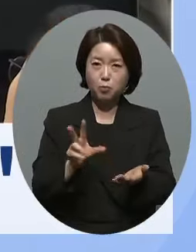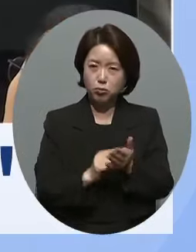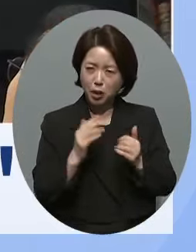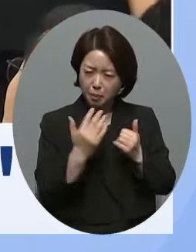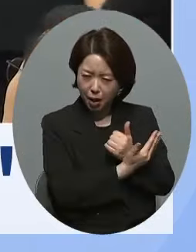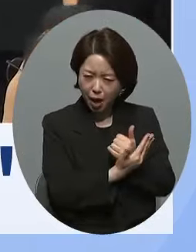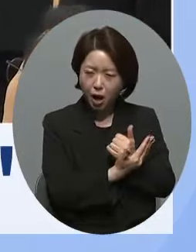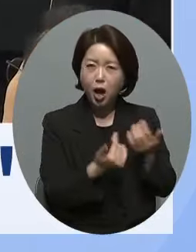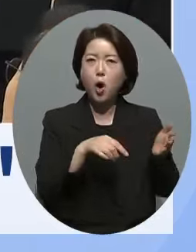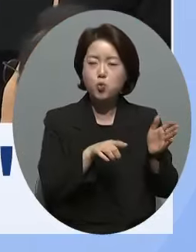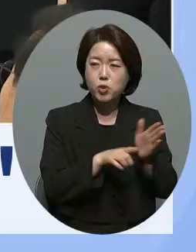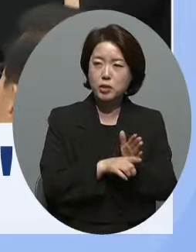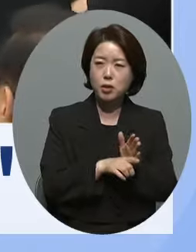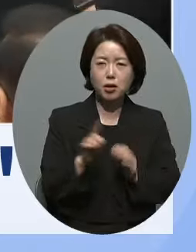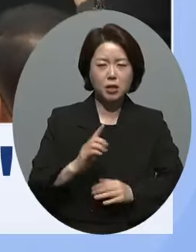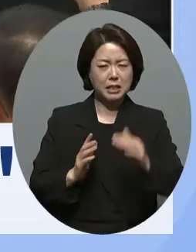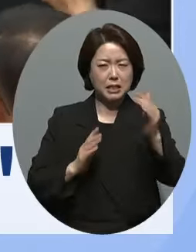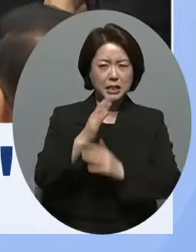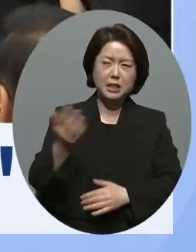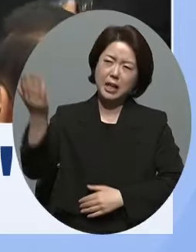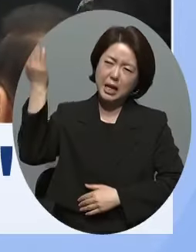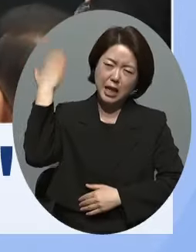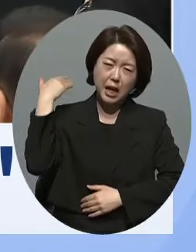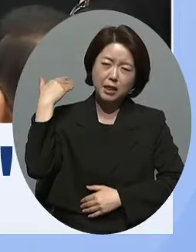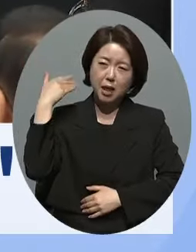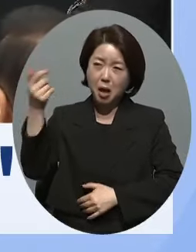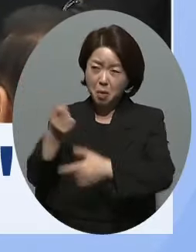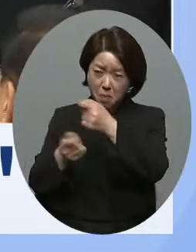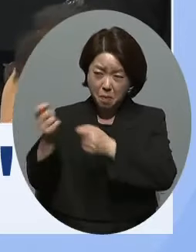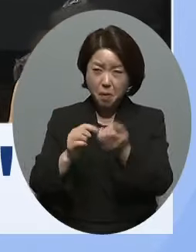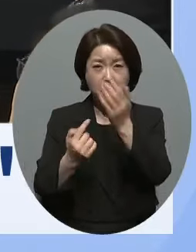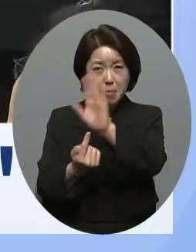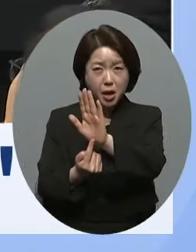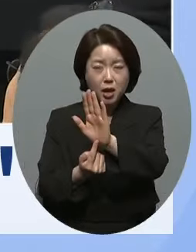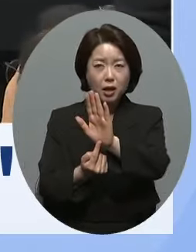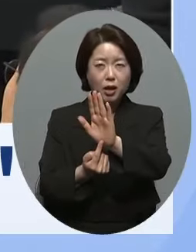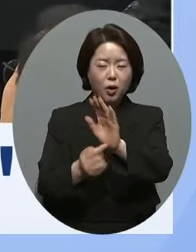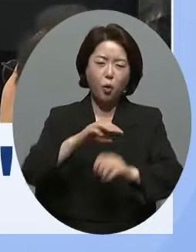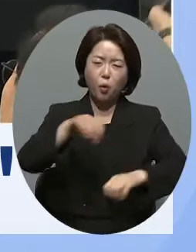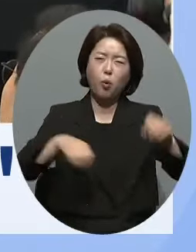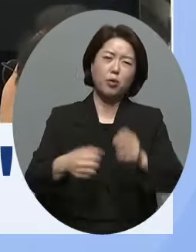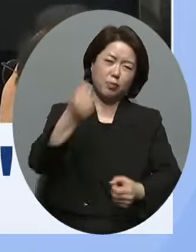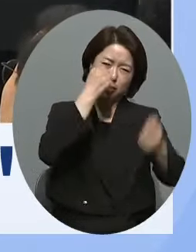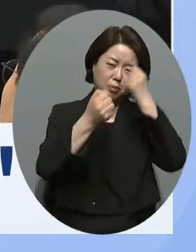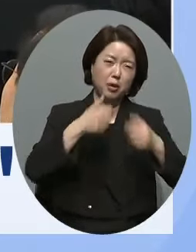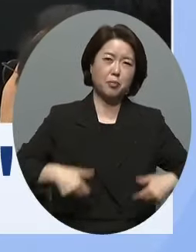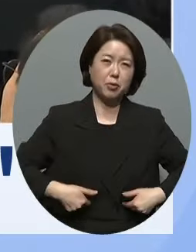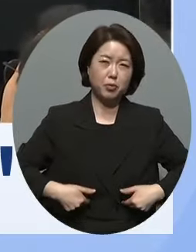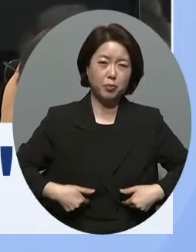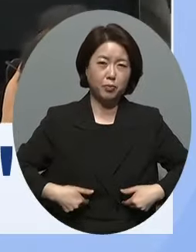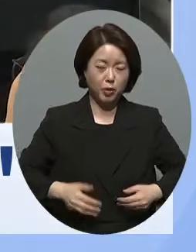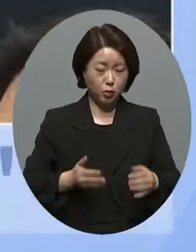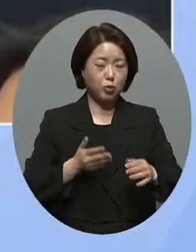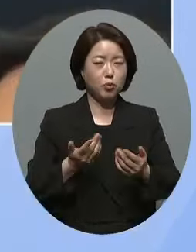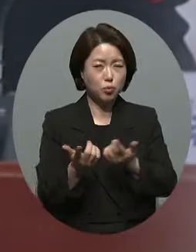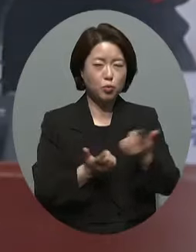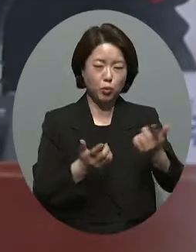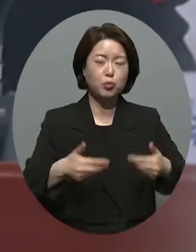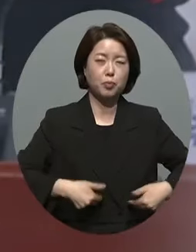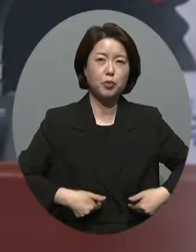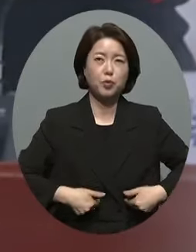과도하게지 지난 일까지 사실관계가 아닌 것도 끌어들이는 거 역풍을 부를 수 있습니다 속도 조절이 필요하다고 저 봅니다 예 아 지금 얘기한 내용